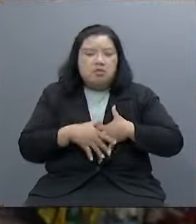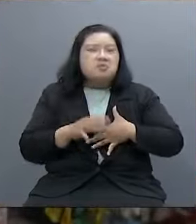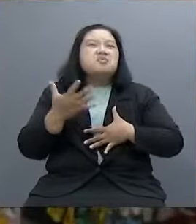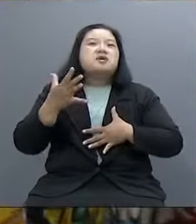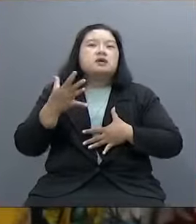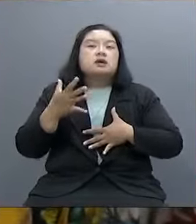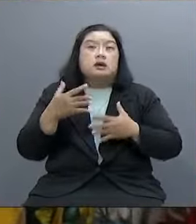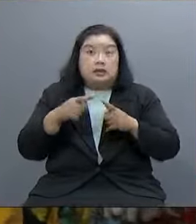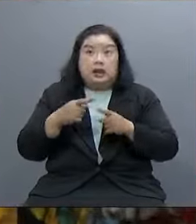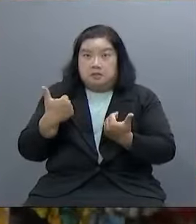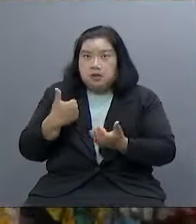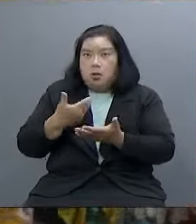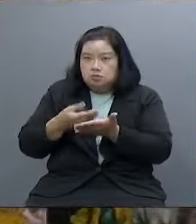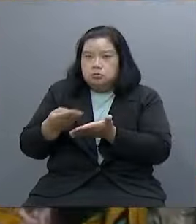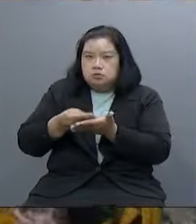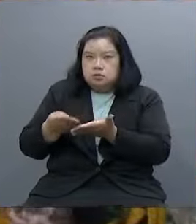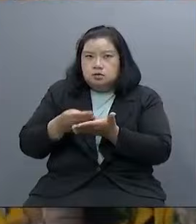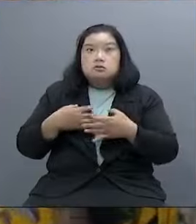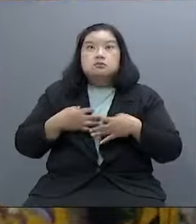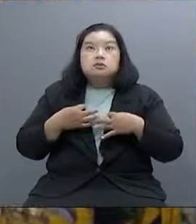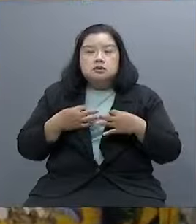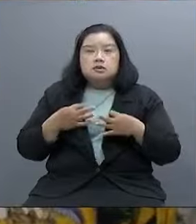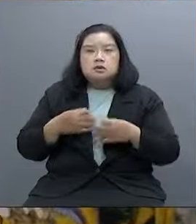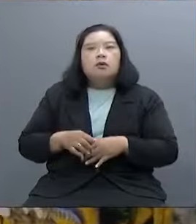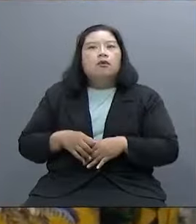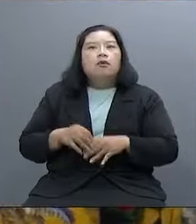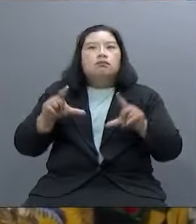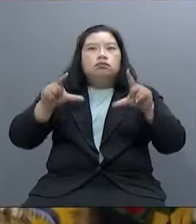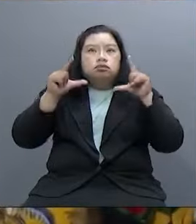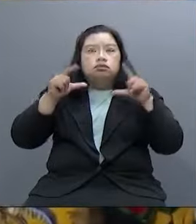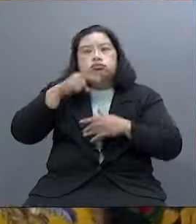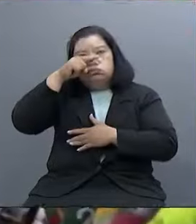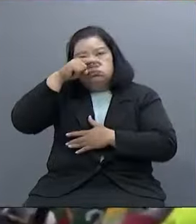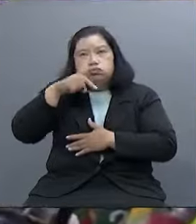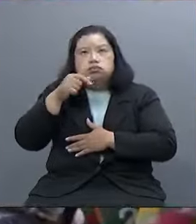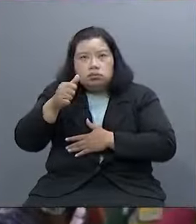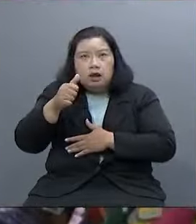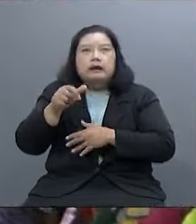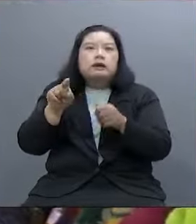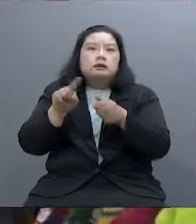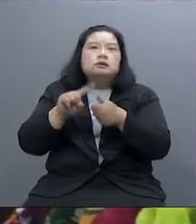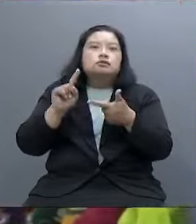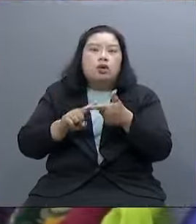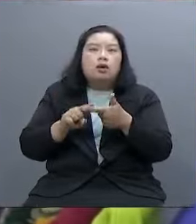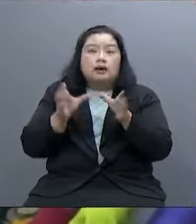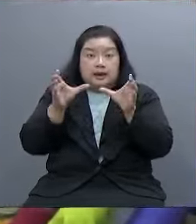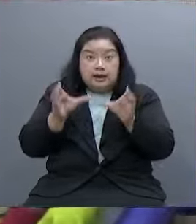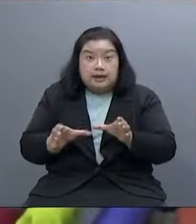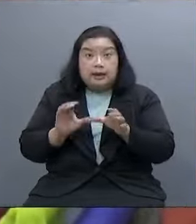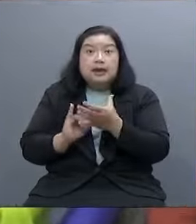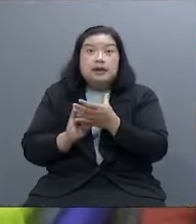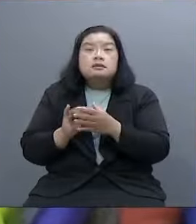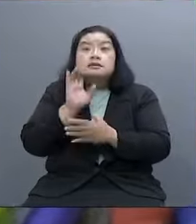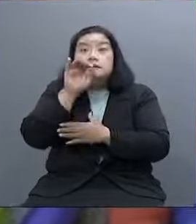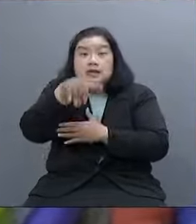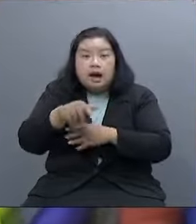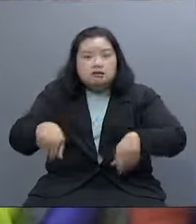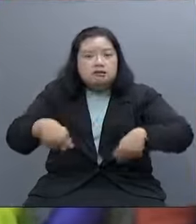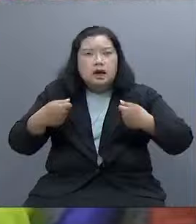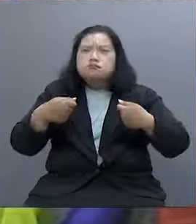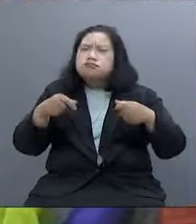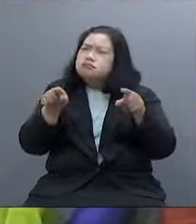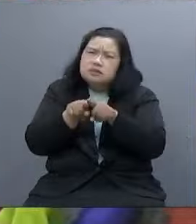ที่ผ่านมาเป็นอีกหนึ่งชุดซอฟต์พาวเวอร์ของไทยตีคู่มากับกางเกงช้างแบบคู่ขี้สูสีสุดๆค่ะ มีกางเก